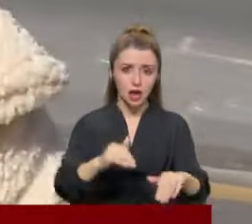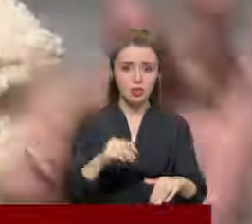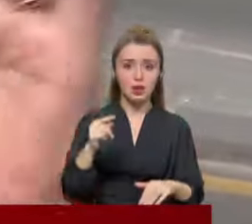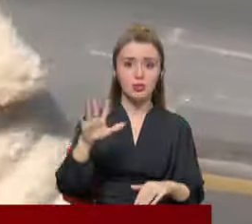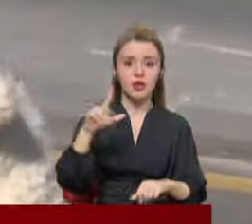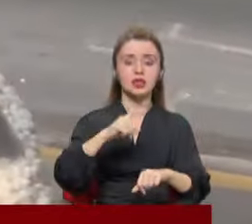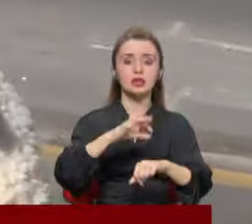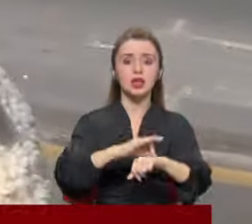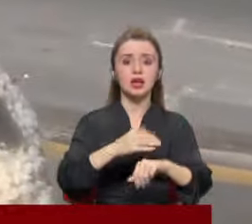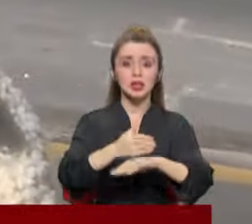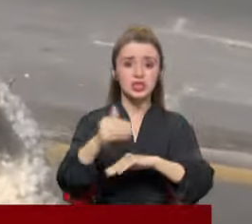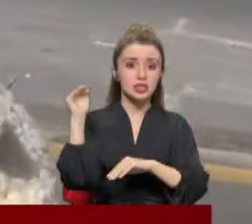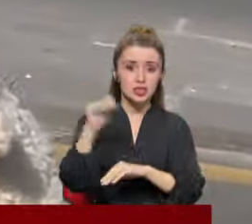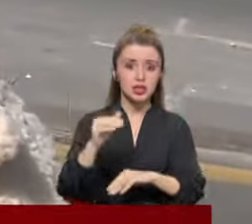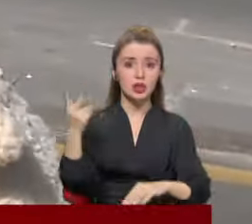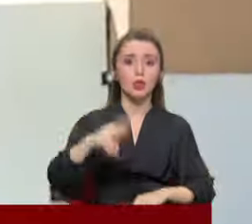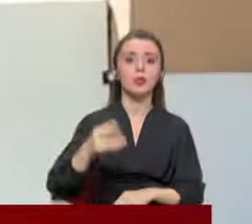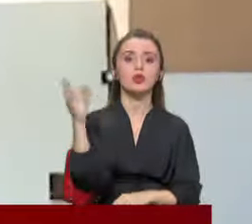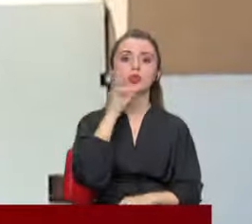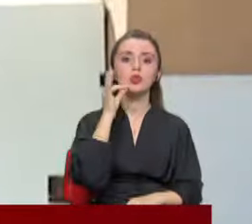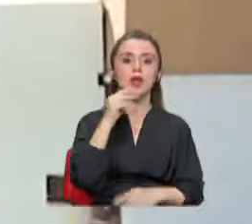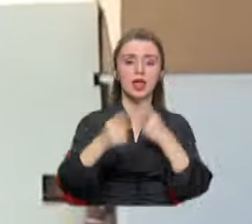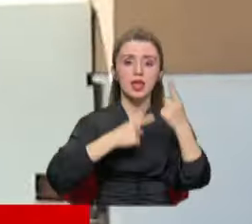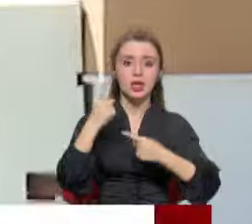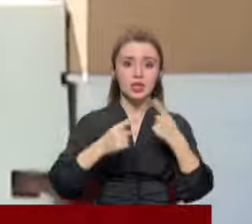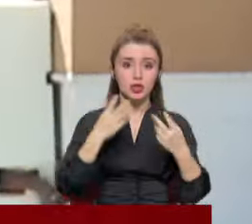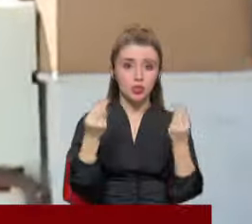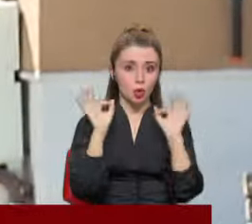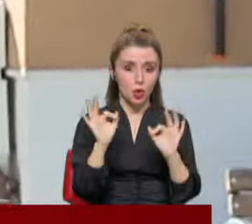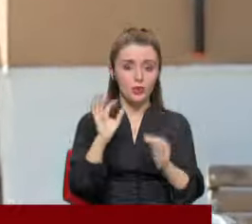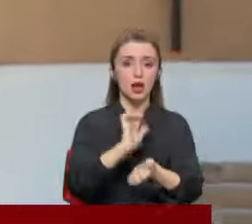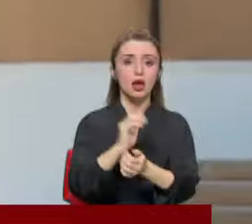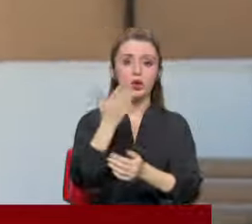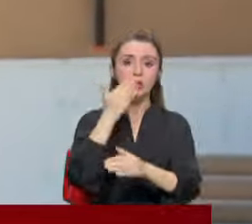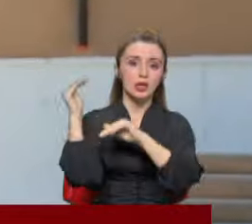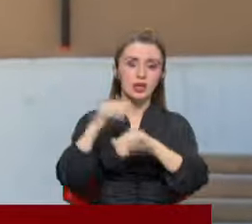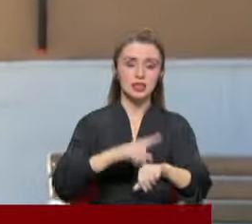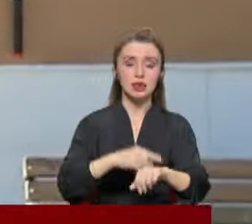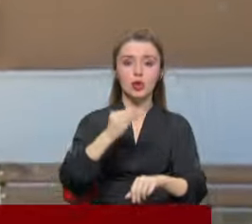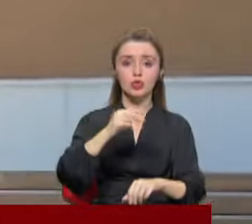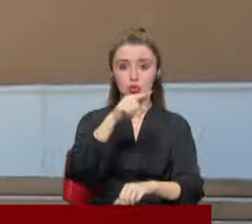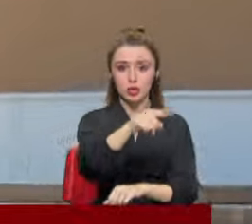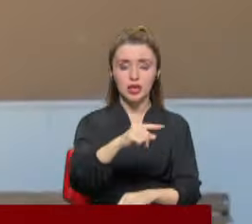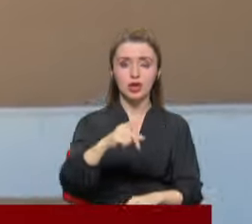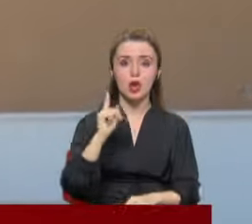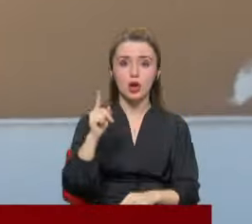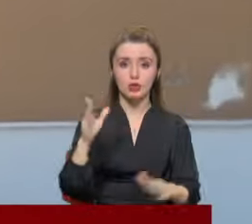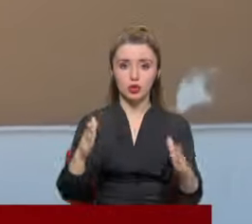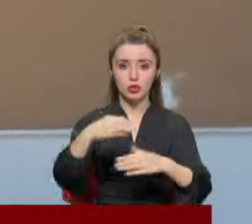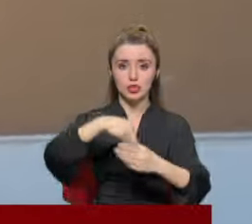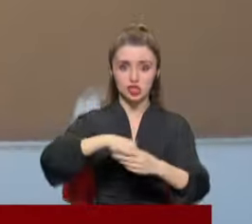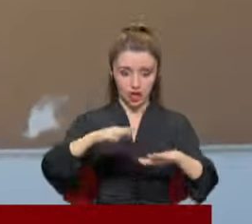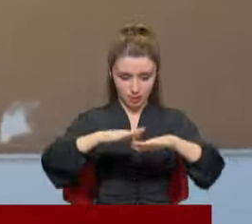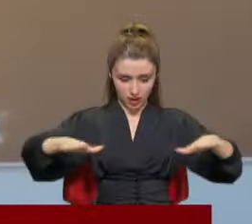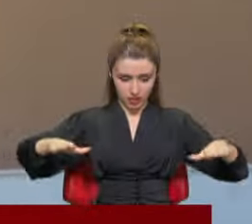5 dakika geç kalsaymış çocuğumuz eksik oluyormuş. İddialar çok ciddi. Aile okula geldiğinde çocuklarının öğretmenler odasındaki